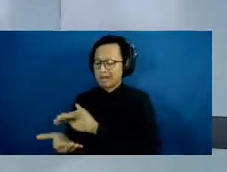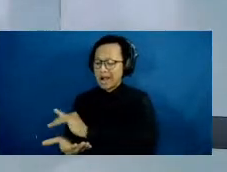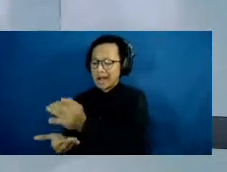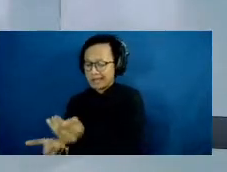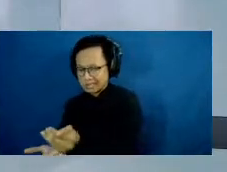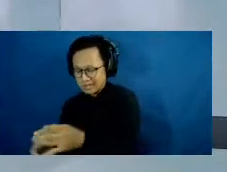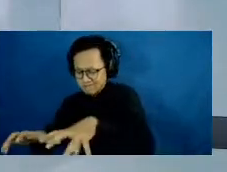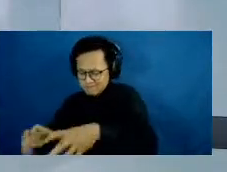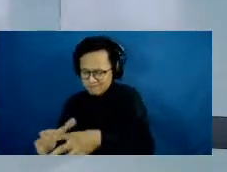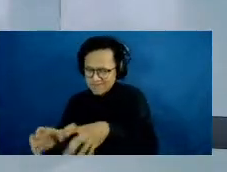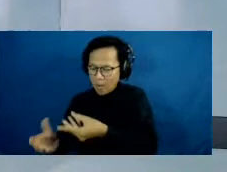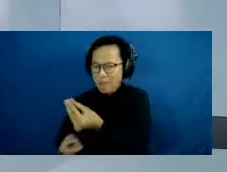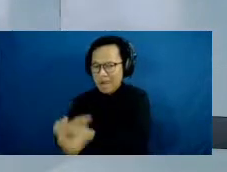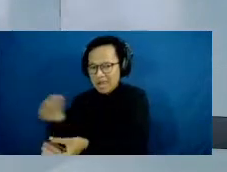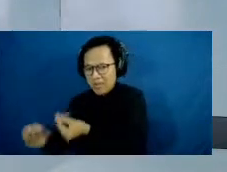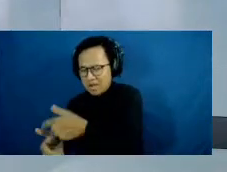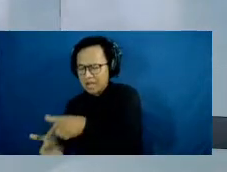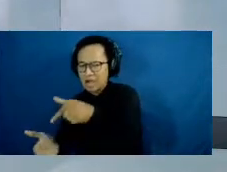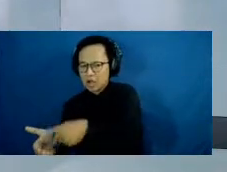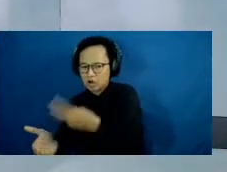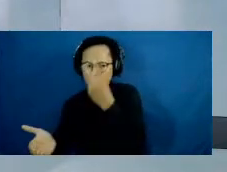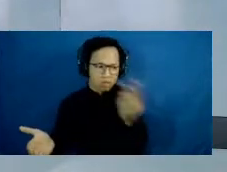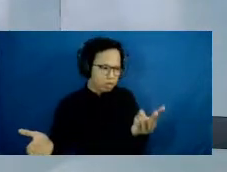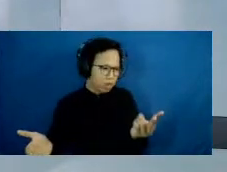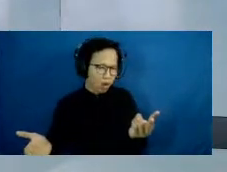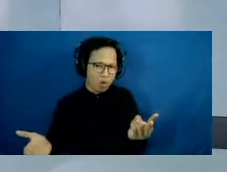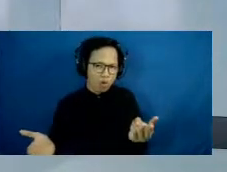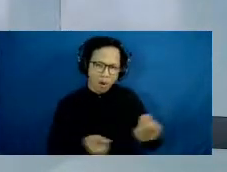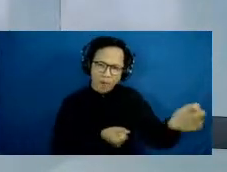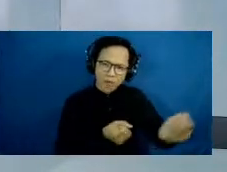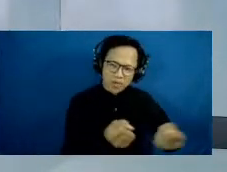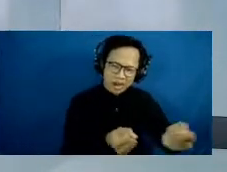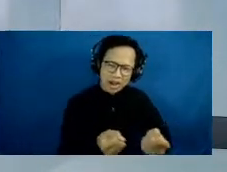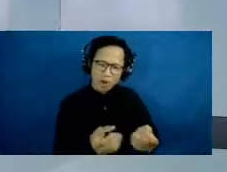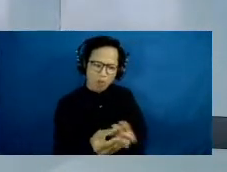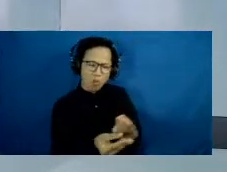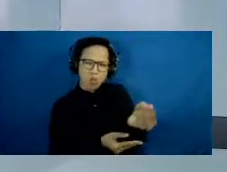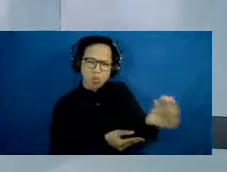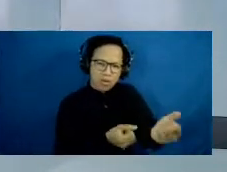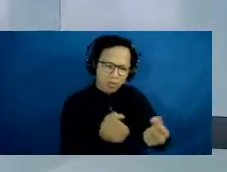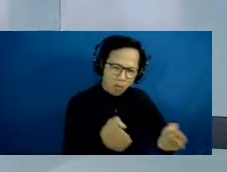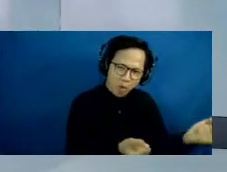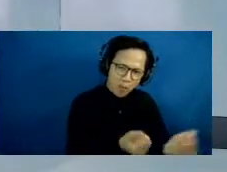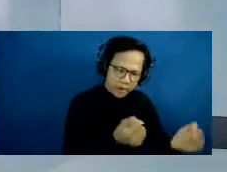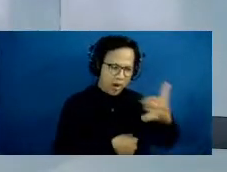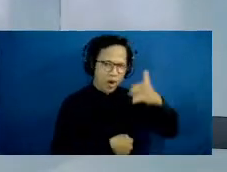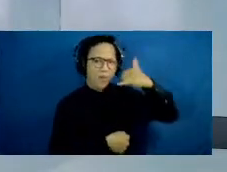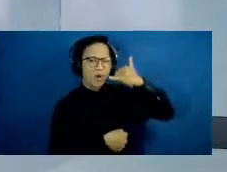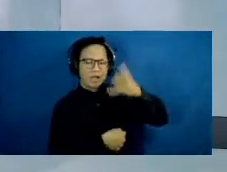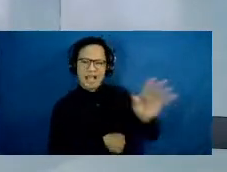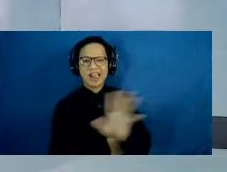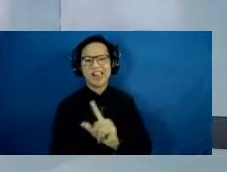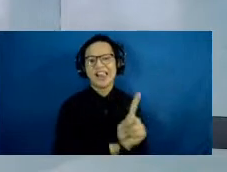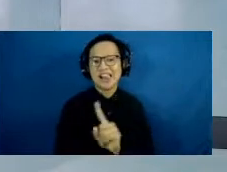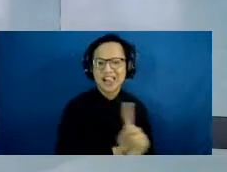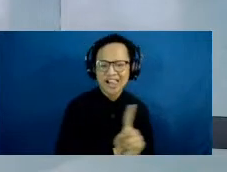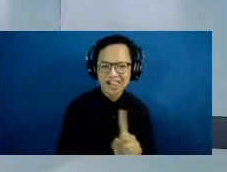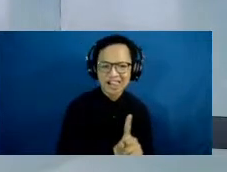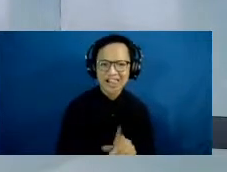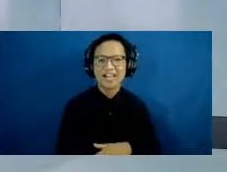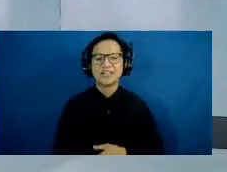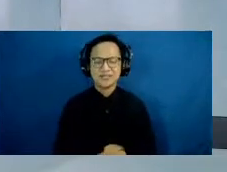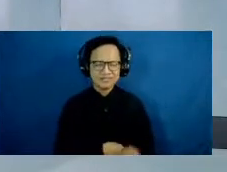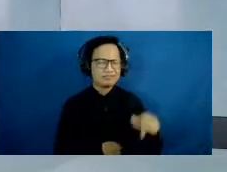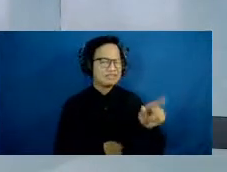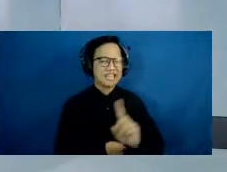sudah pegang uang banyak, malah tergiur buat beli mobil, atau buat beli kendaraan, atau buat beli gadget-gadget yang lagi hits misalnya. Nah,